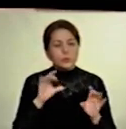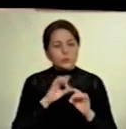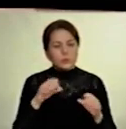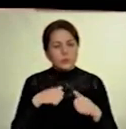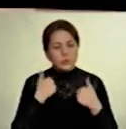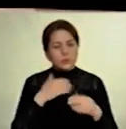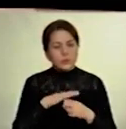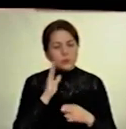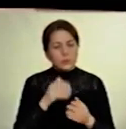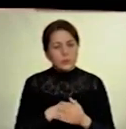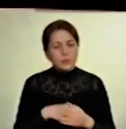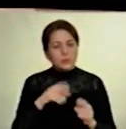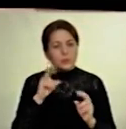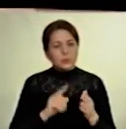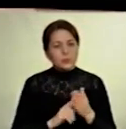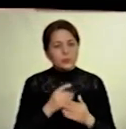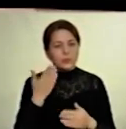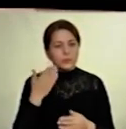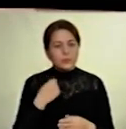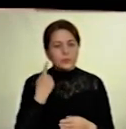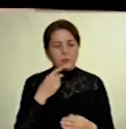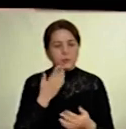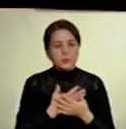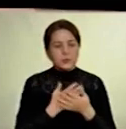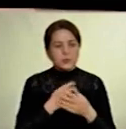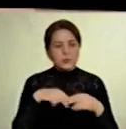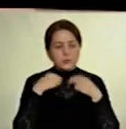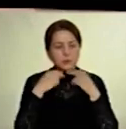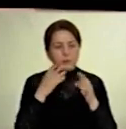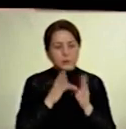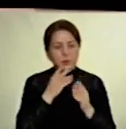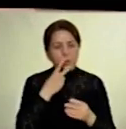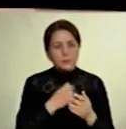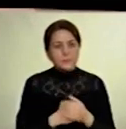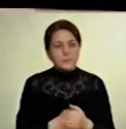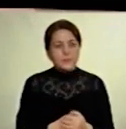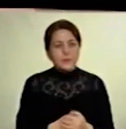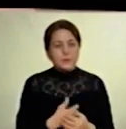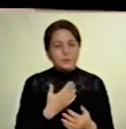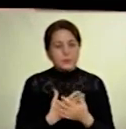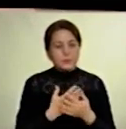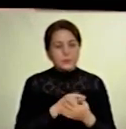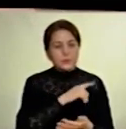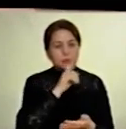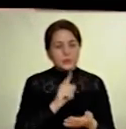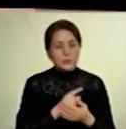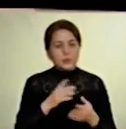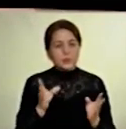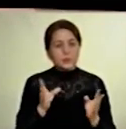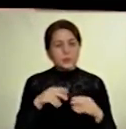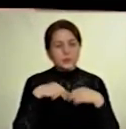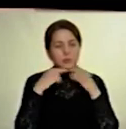qilamiz. Mavzuni boshlashdan avval bir masalaga diqqatingizni qaratmoqchiman. Masalani shartini diqqat bilan